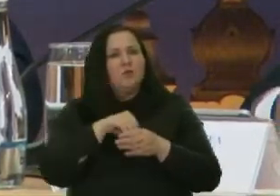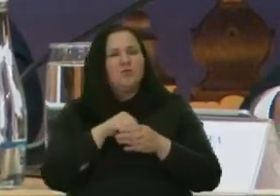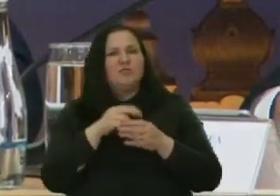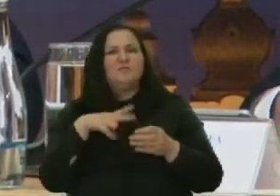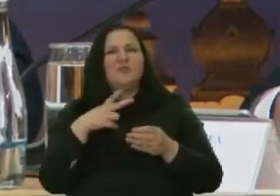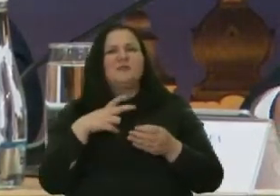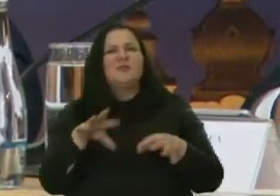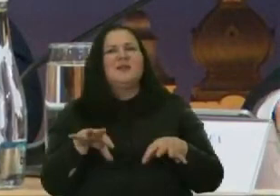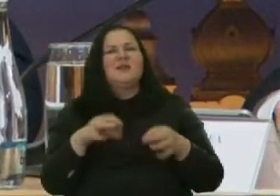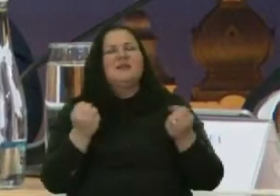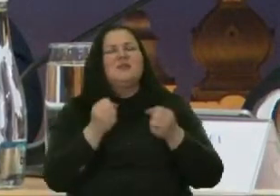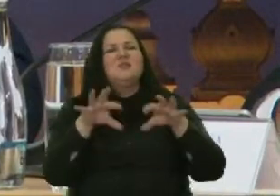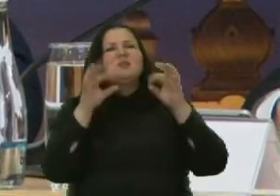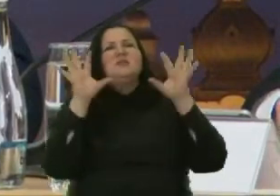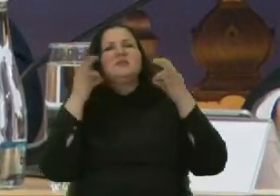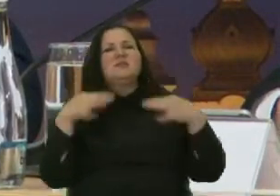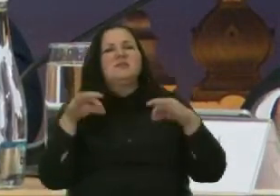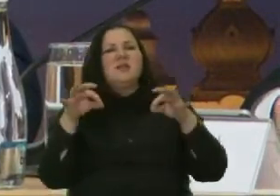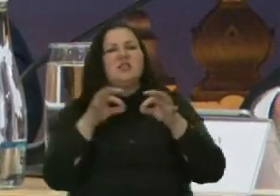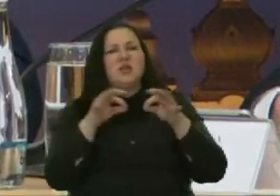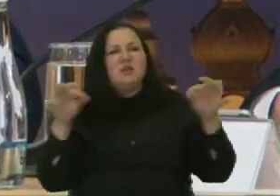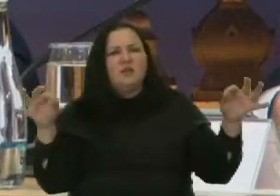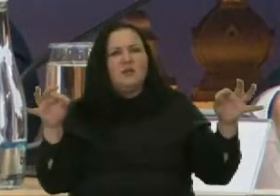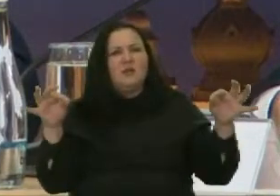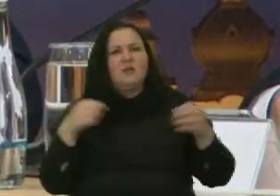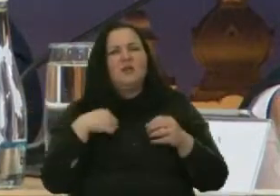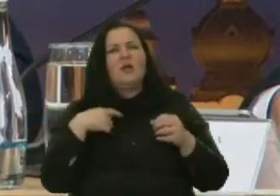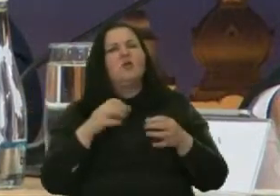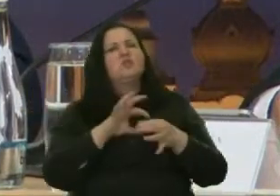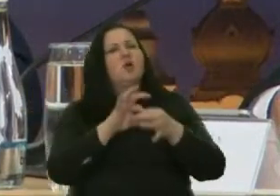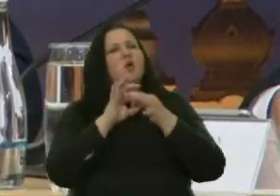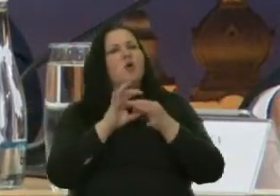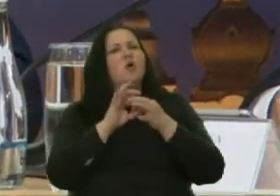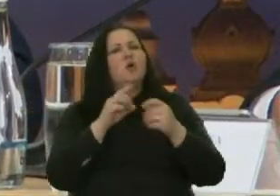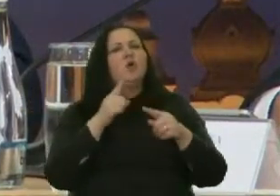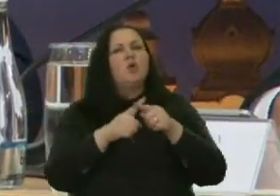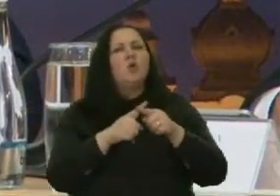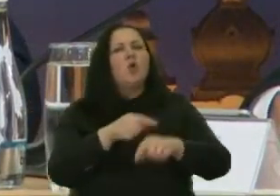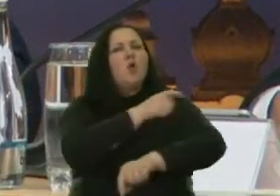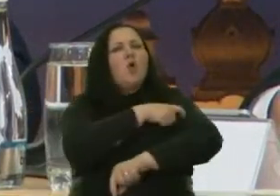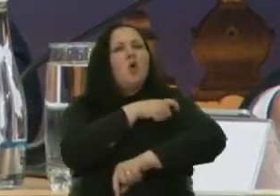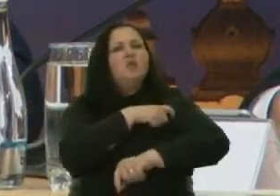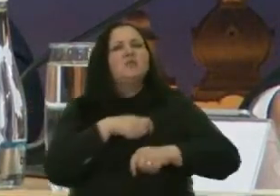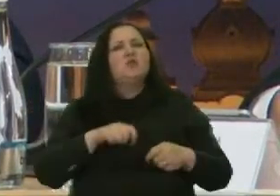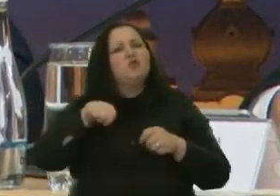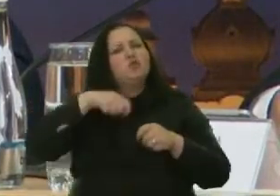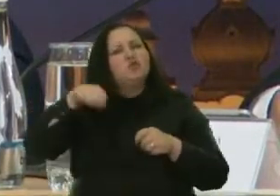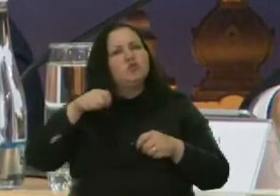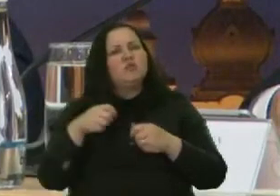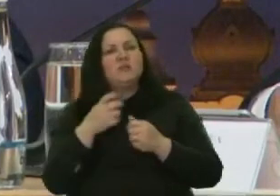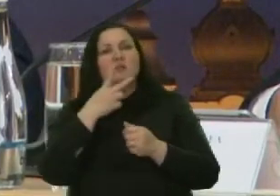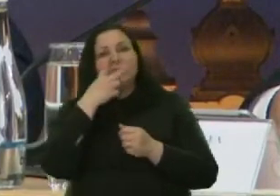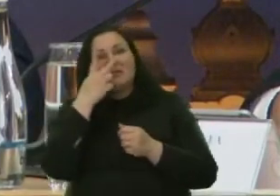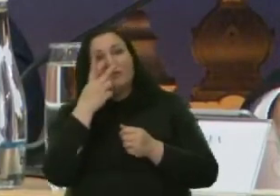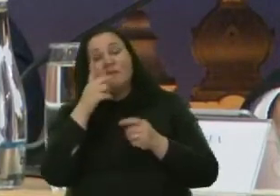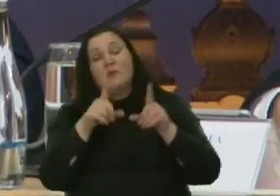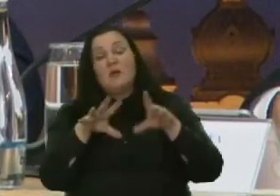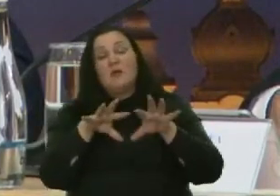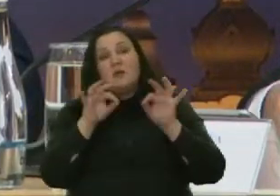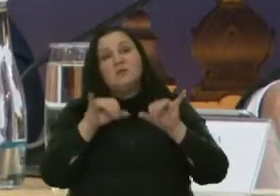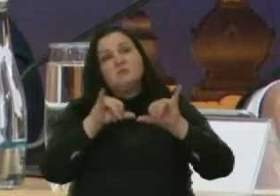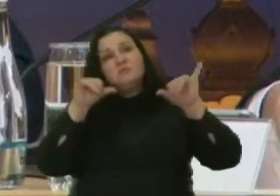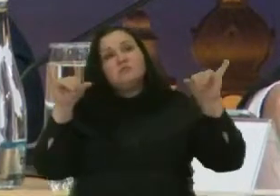găsim 10 km în Cluj Napoca Dar vom colabora cu Consiliul Județean să vedem dacă la nivelul ariei metropolitane nu putem